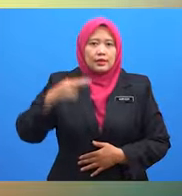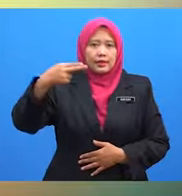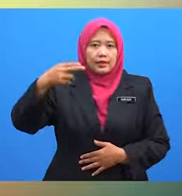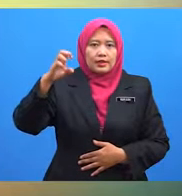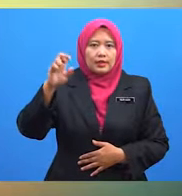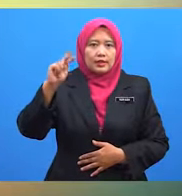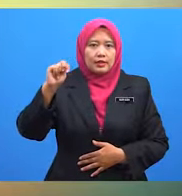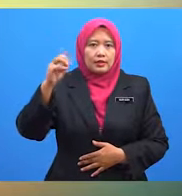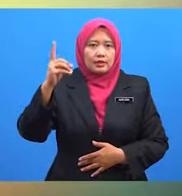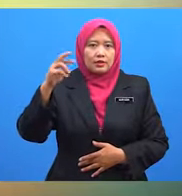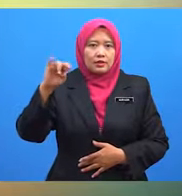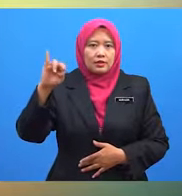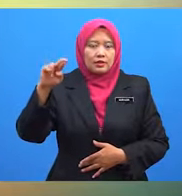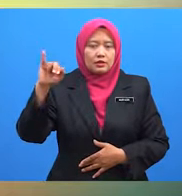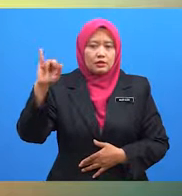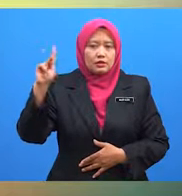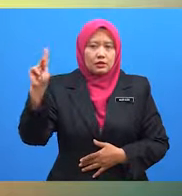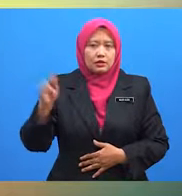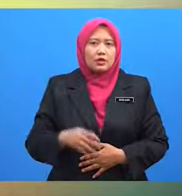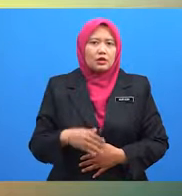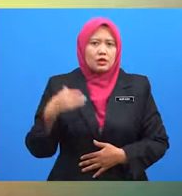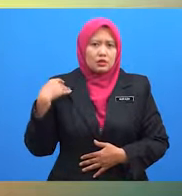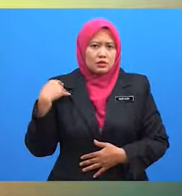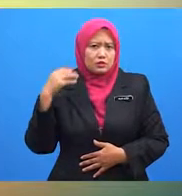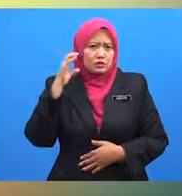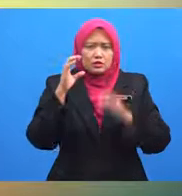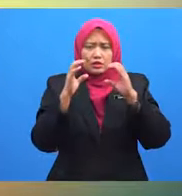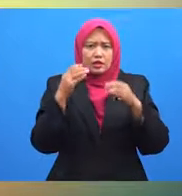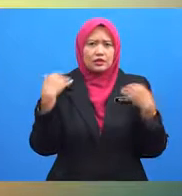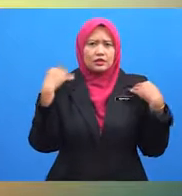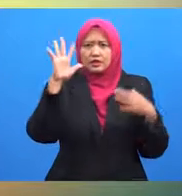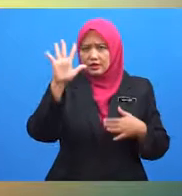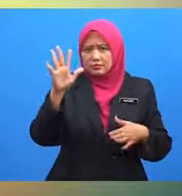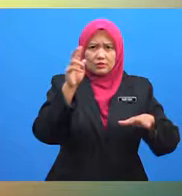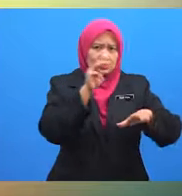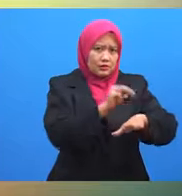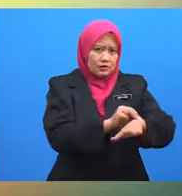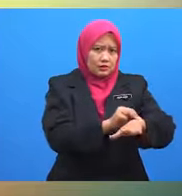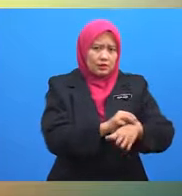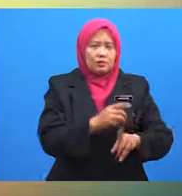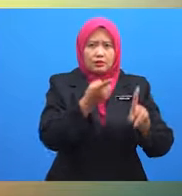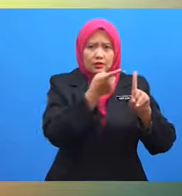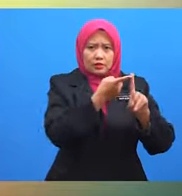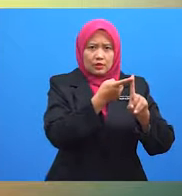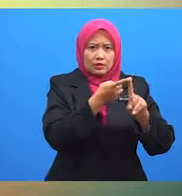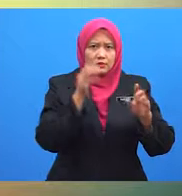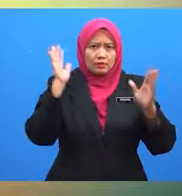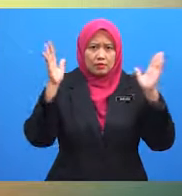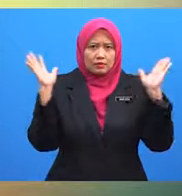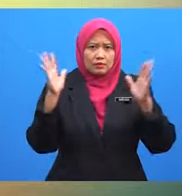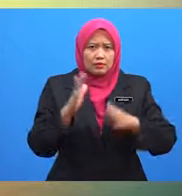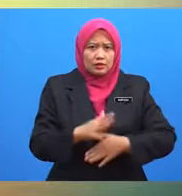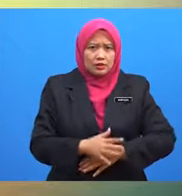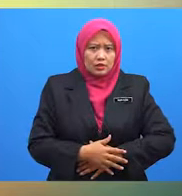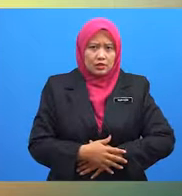iaitu Bahasa Melayu Purba dari zaman pratulis hinggalah zaman Sriwijaya